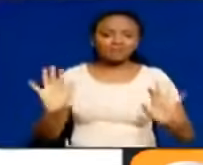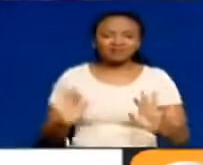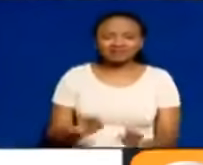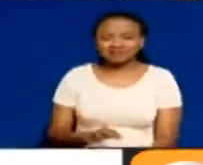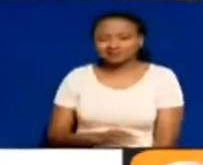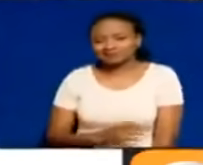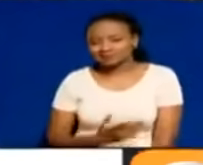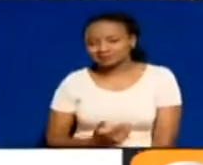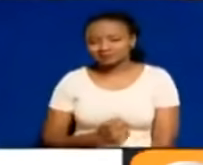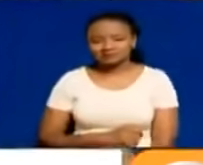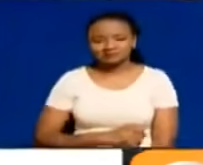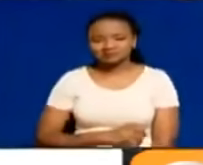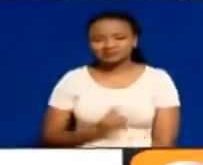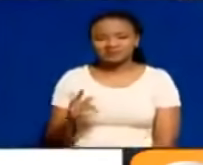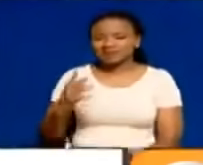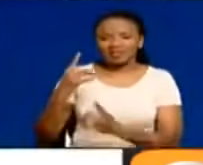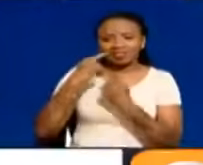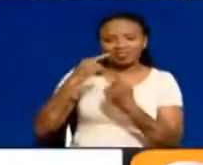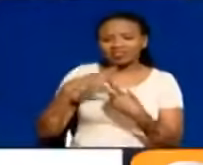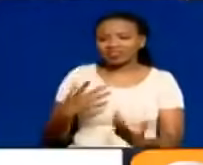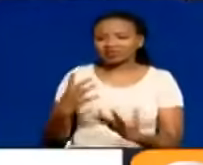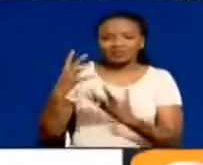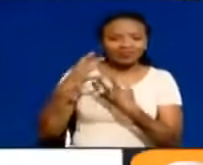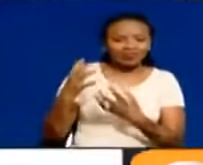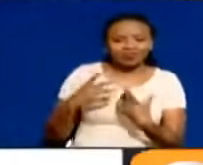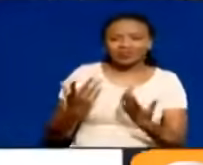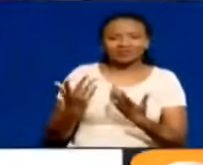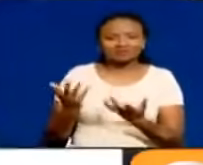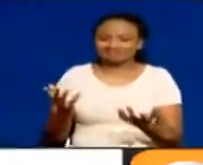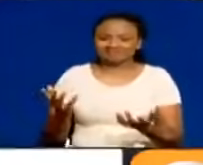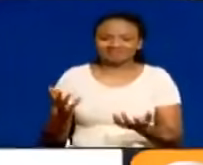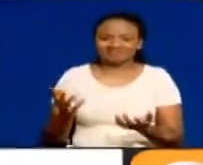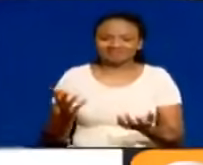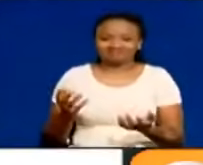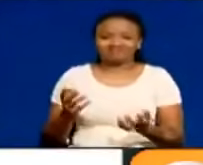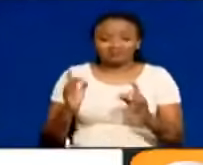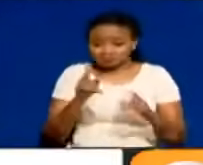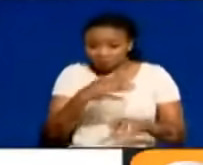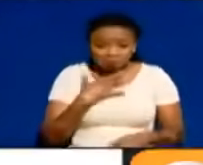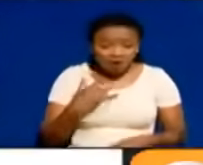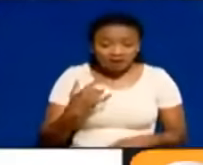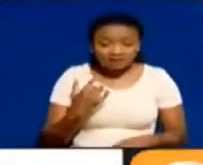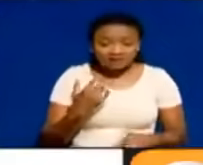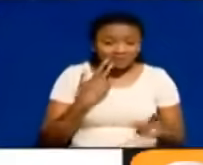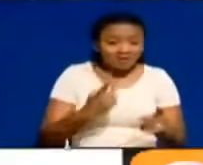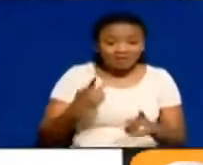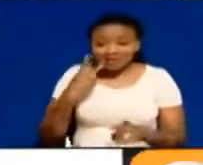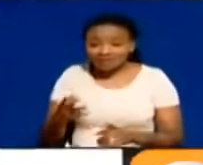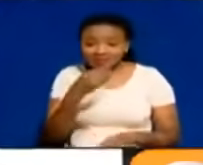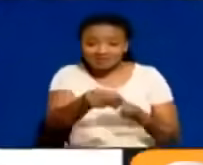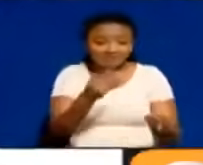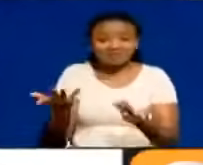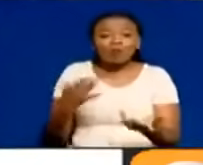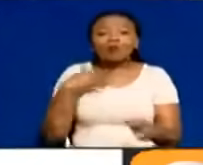matusi, azimio la madharau na azimio la 200 200. Nyinyi mnataka 200 200